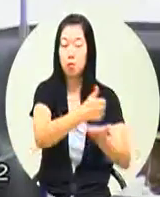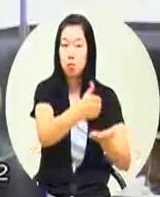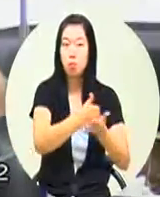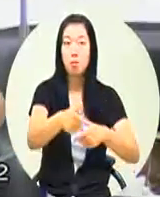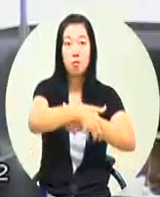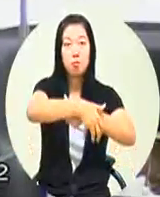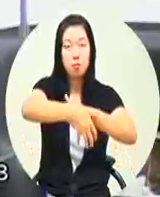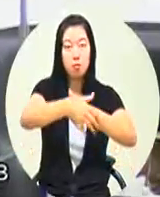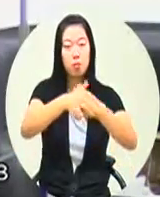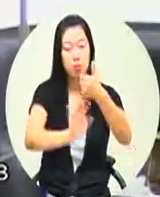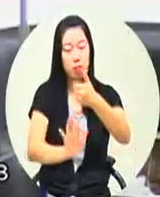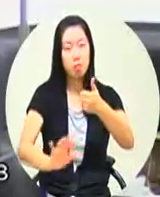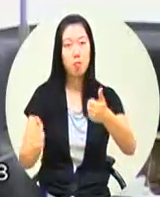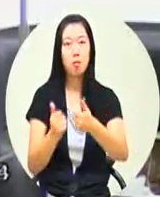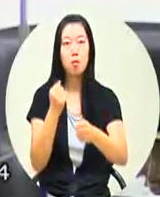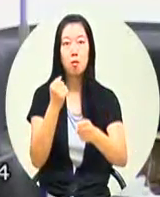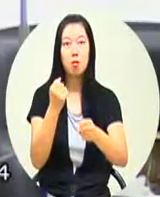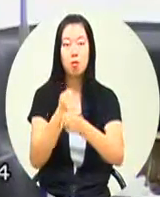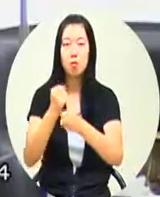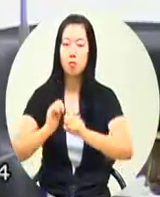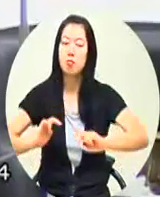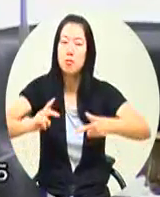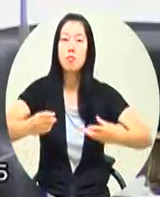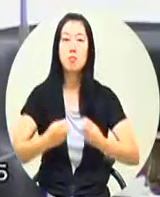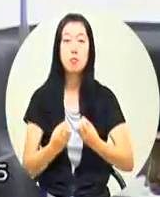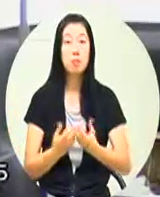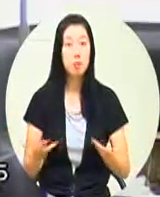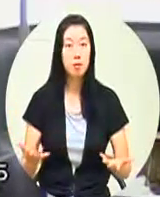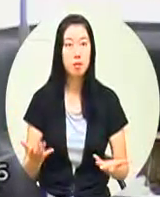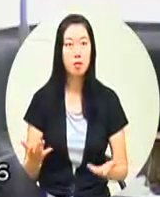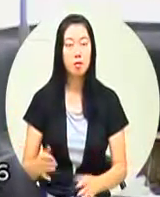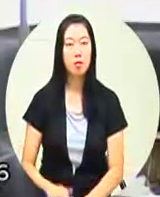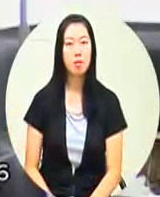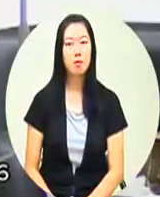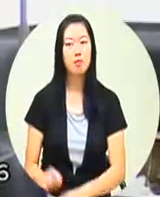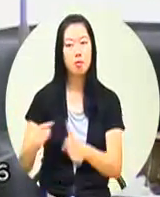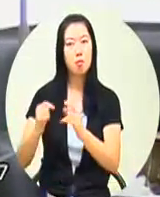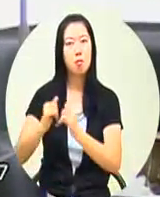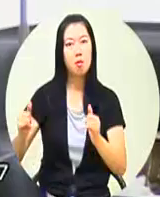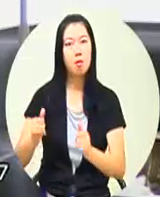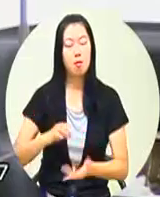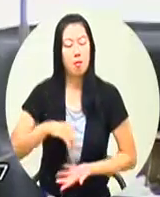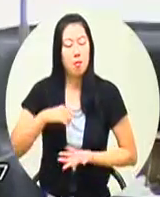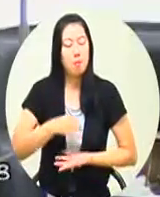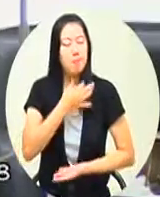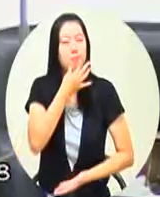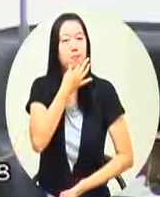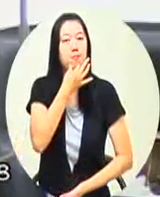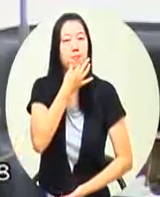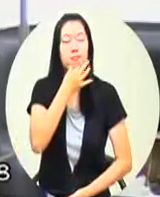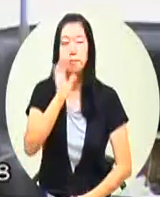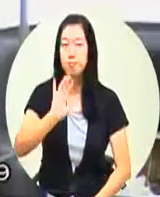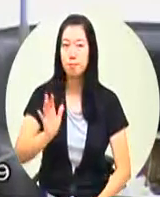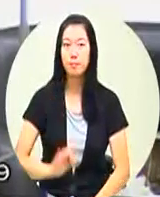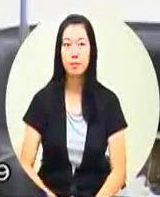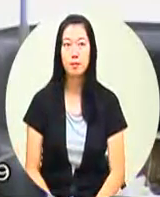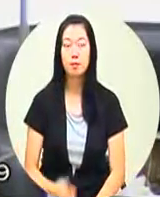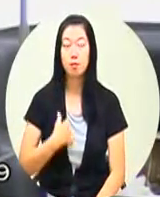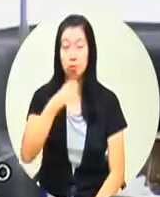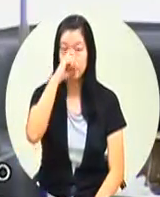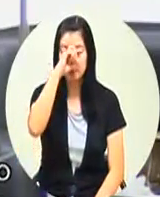怎么去给改善哦。哦，卖起云卖哥饱受淹水的痛苦了。啊，所以我希望讲你嘛是